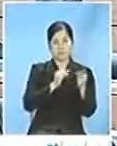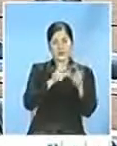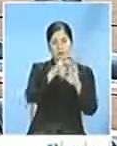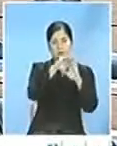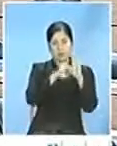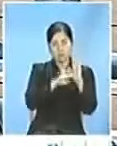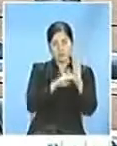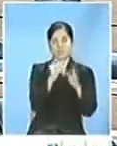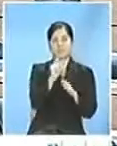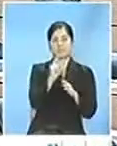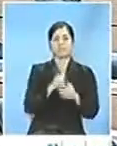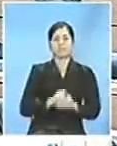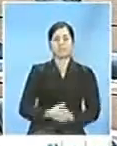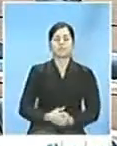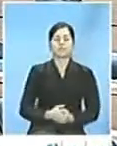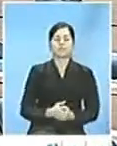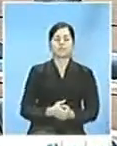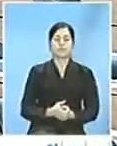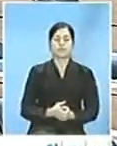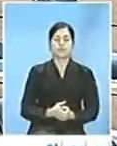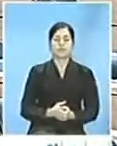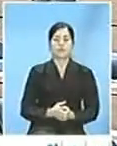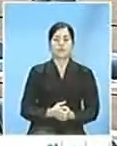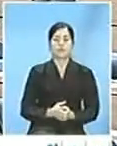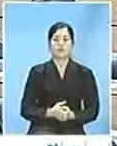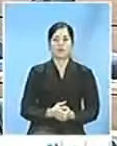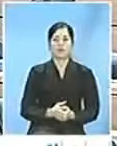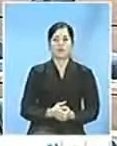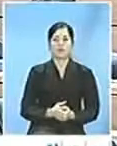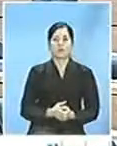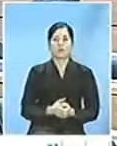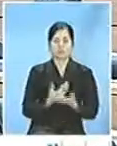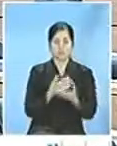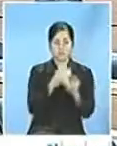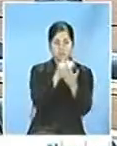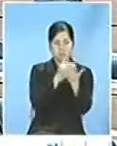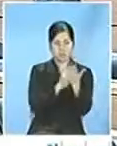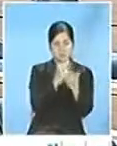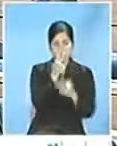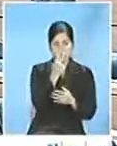านครับจึงเป็นเรื่องที่ไม่ได้เป็นข้อเท็จจริ